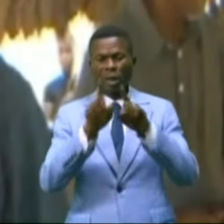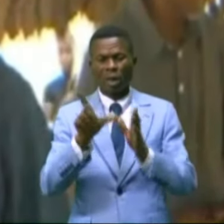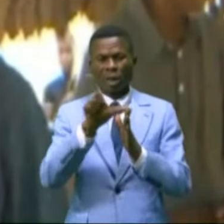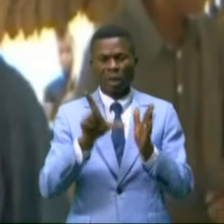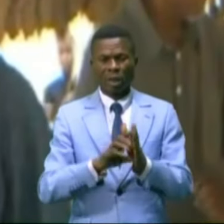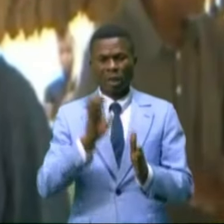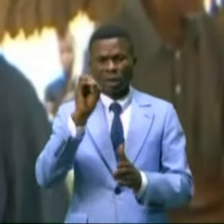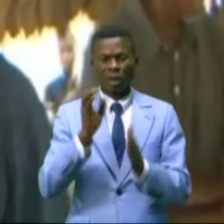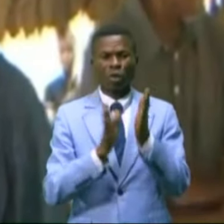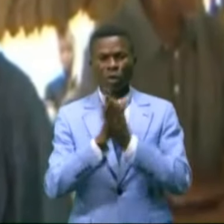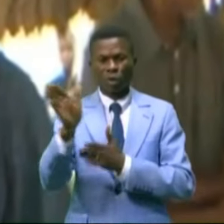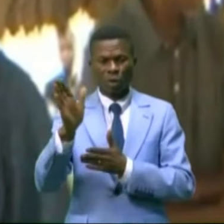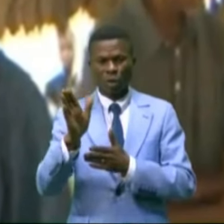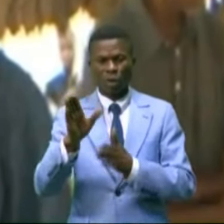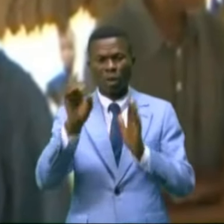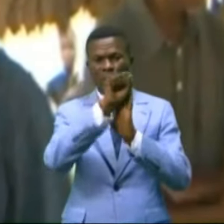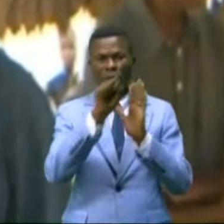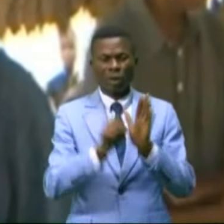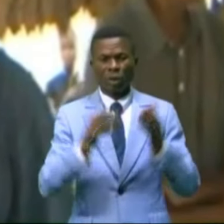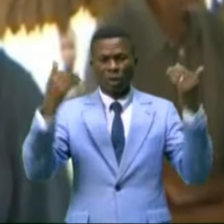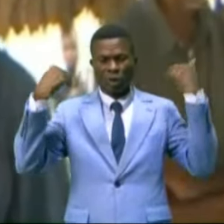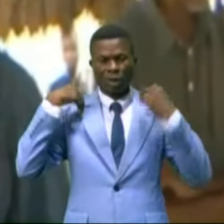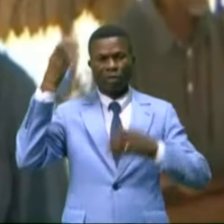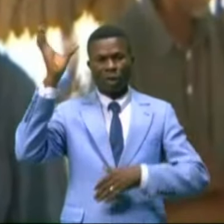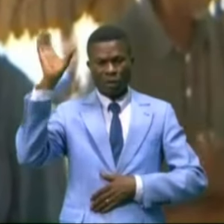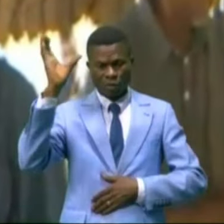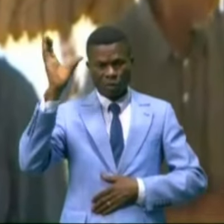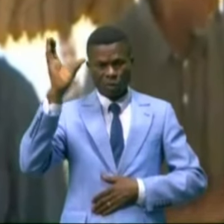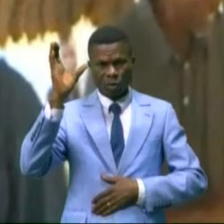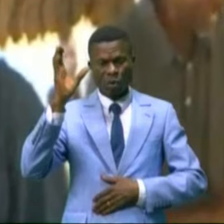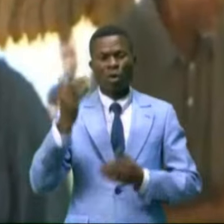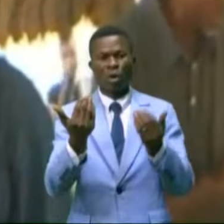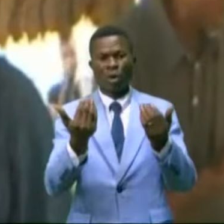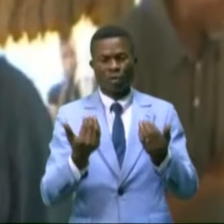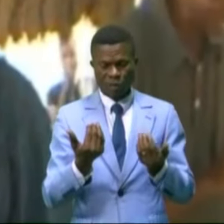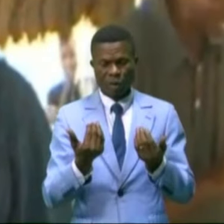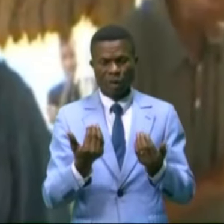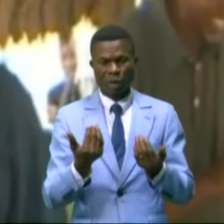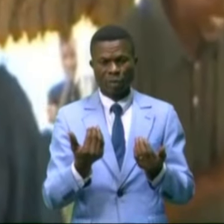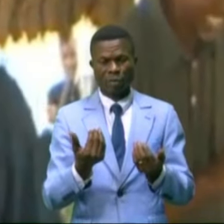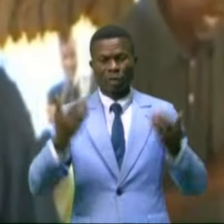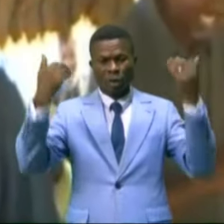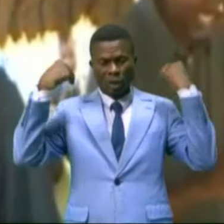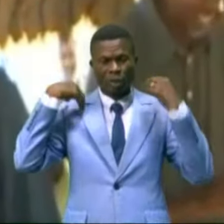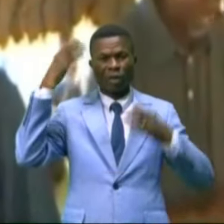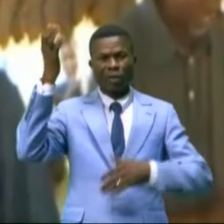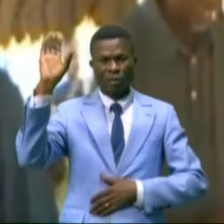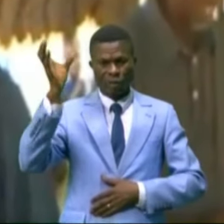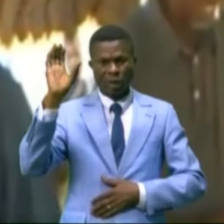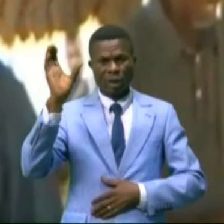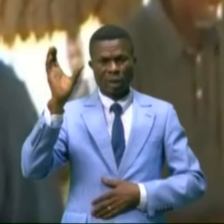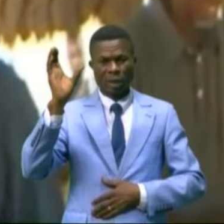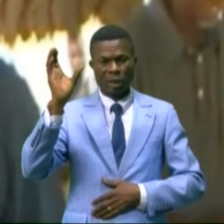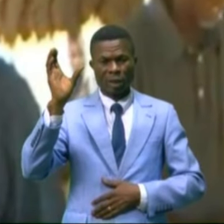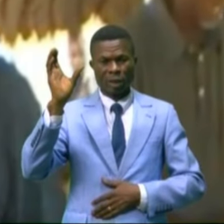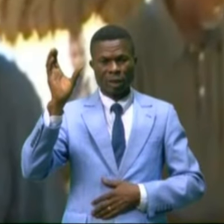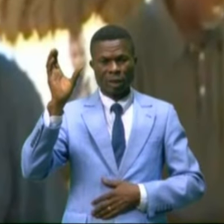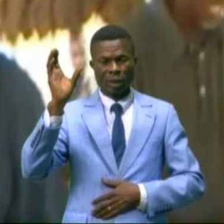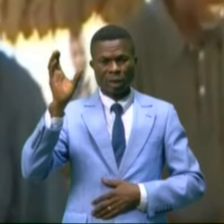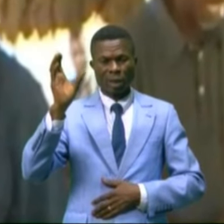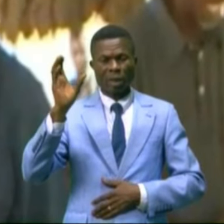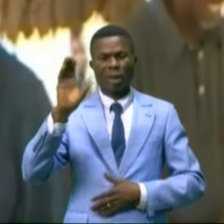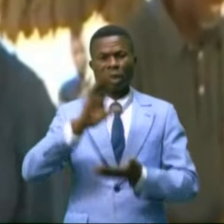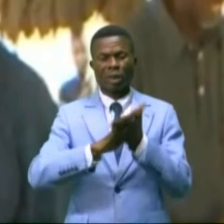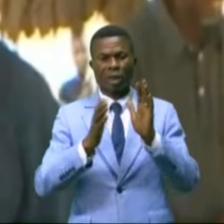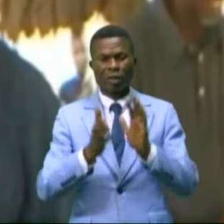015 portant statut de chef coutumier qui voudrait ou qui veut que les chefs coutumiers soit